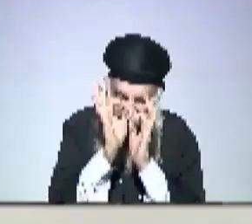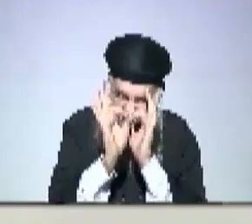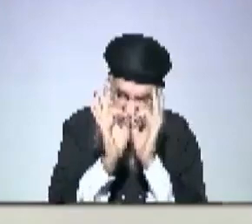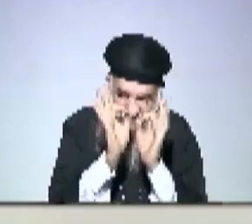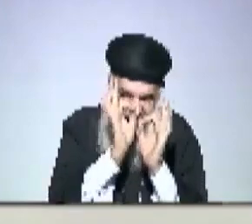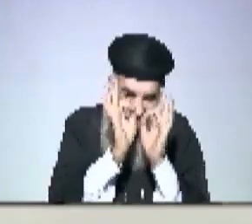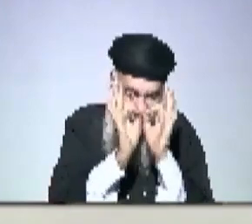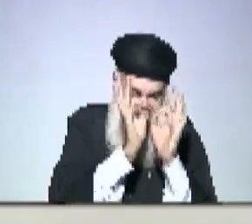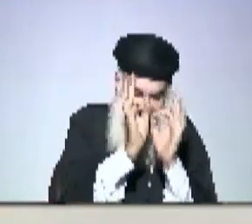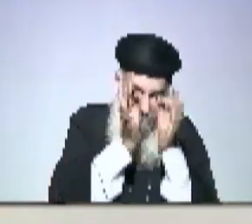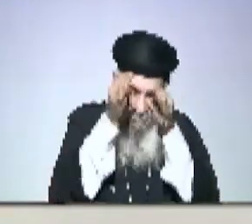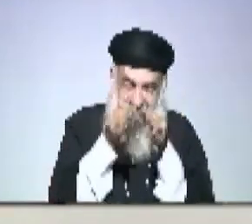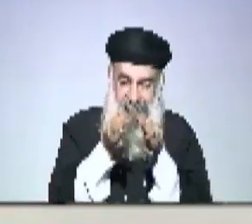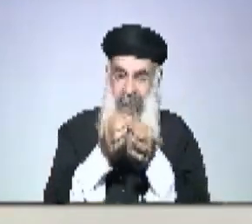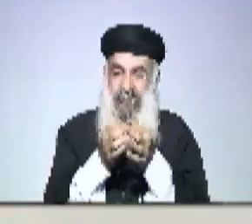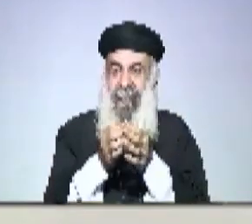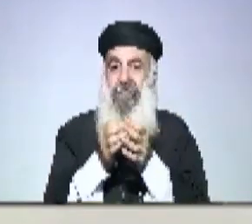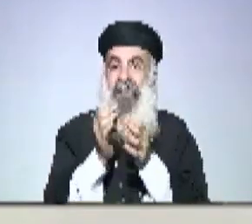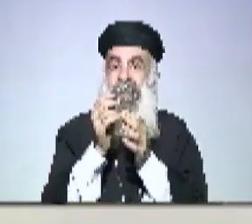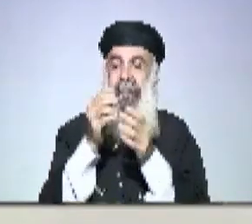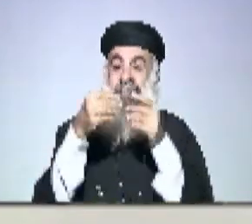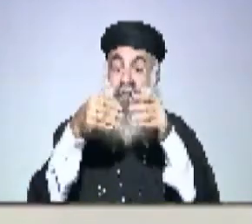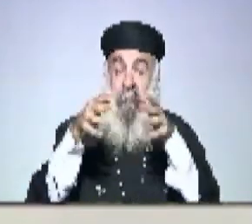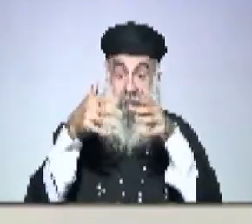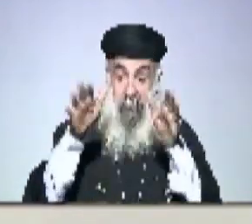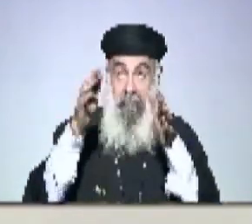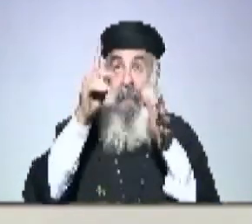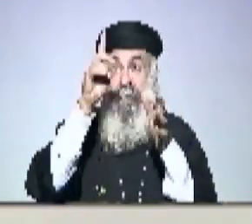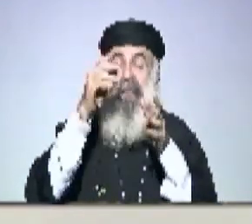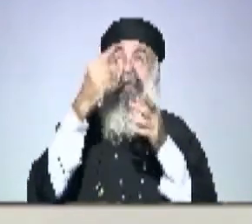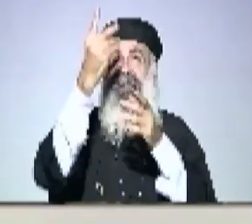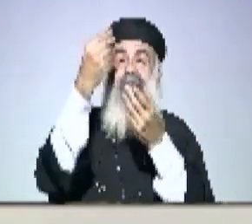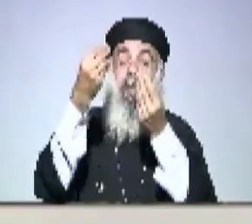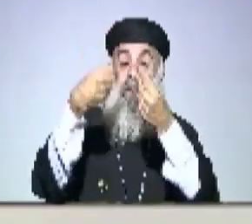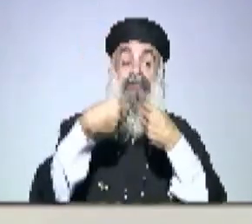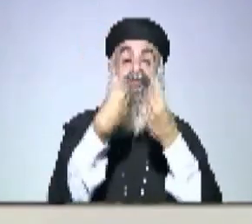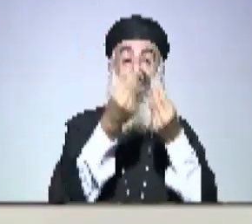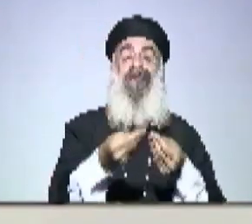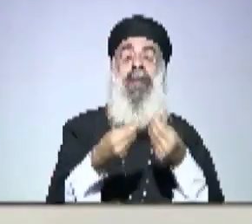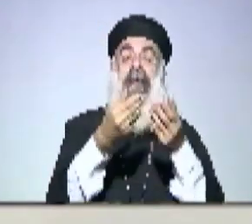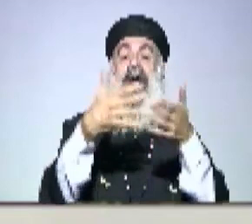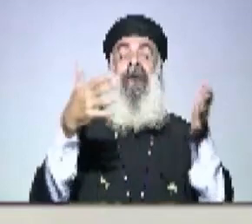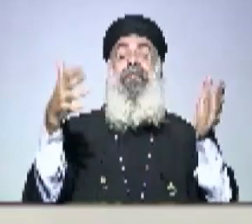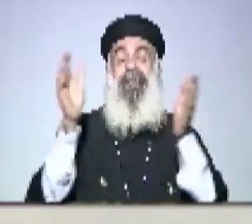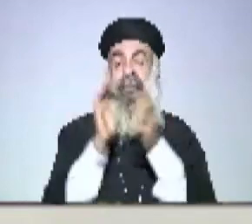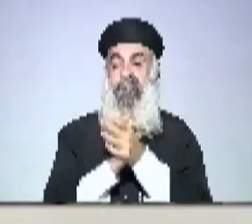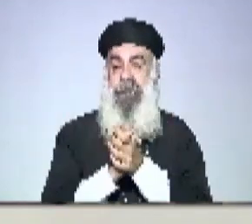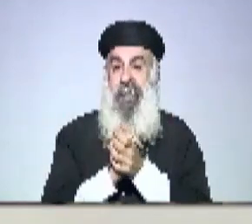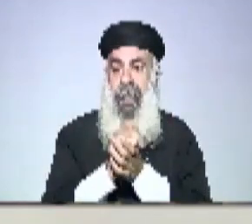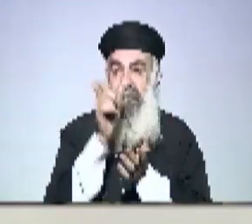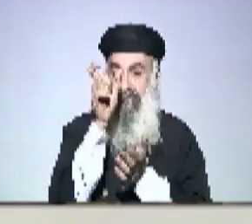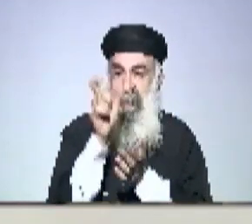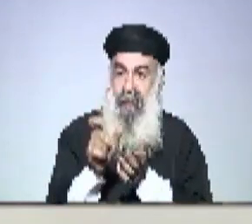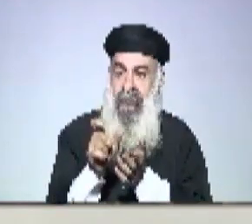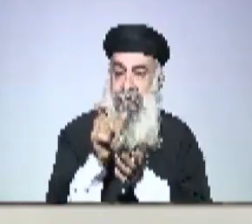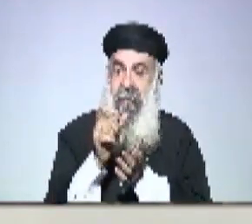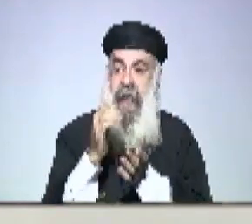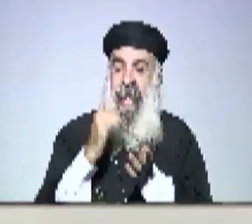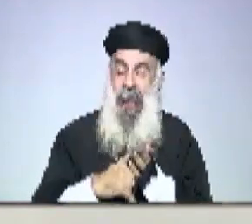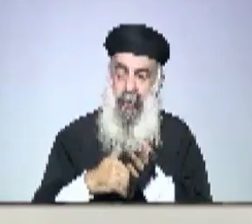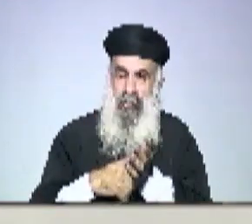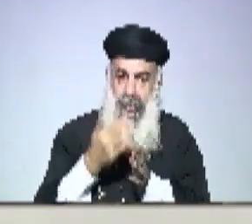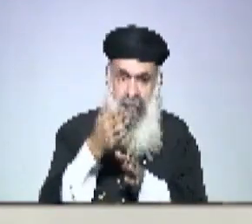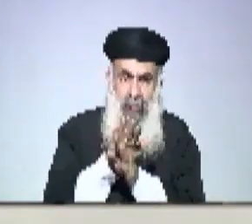بالشوكه والسكينه يعني مع ربنا كل ما تبحبح هيبحث اللي بيطلب الموت او